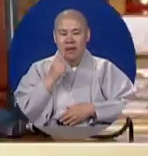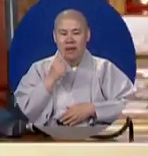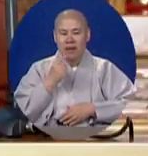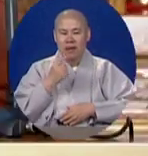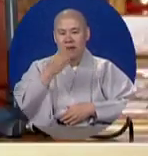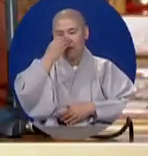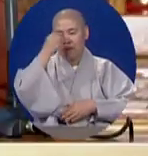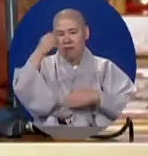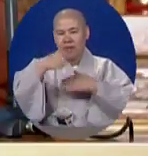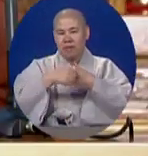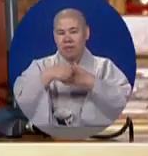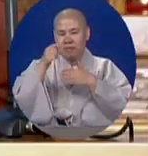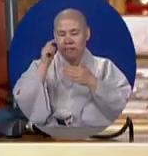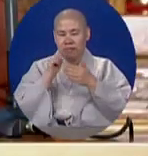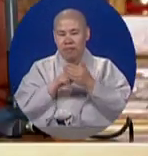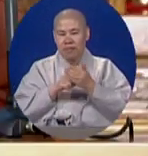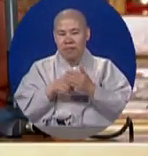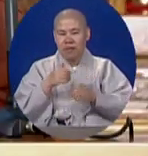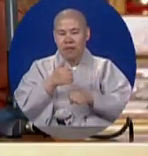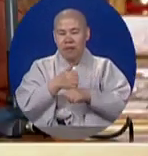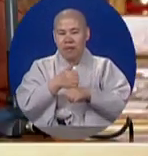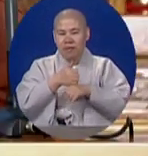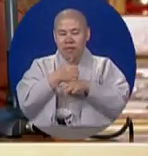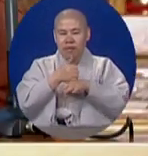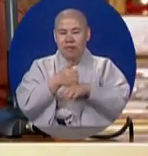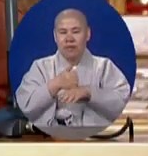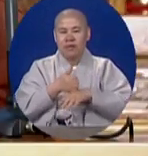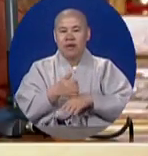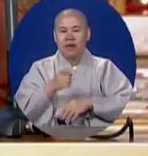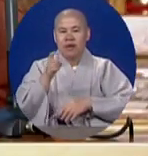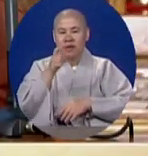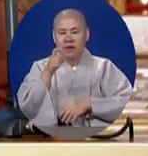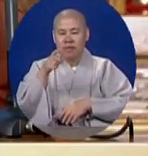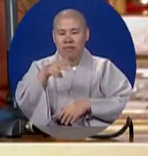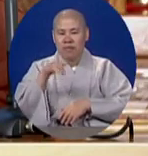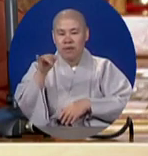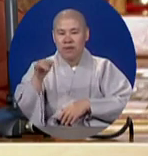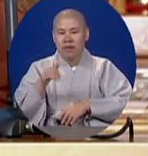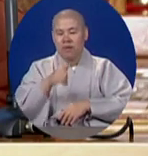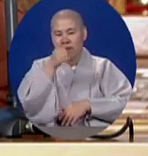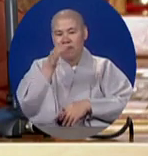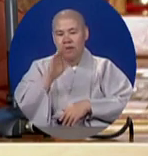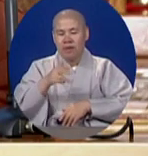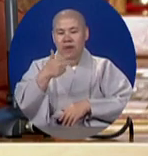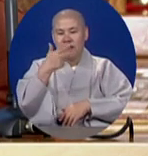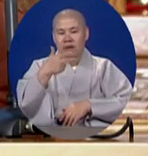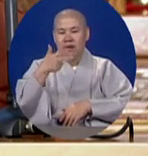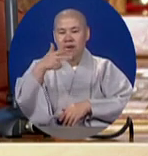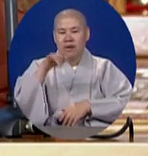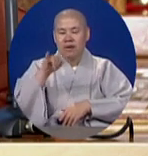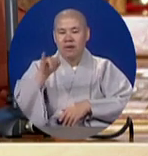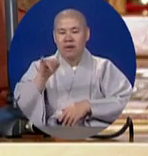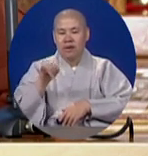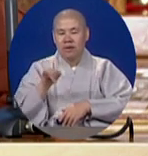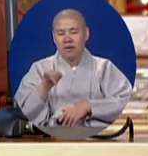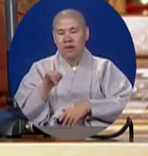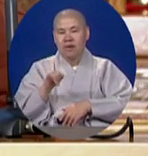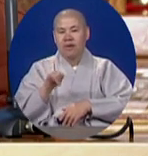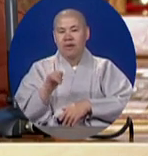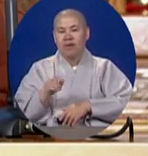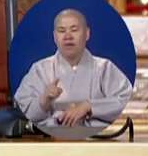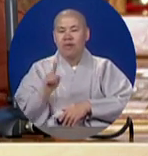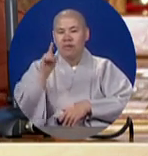아집심이 보살 10지가 있는데 7지에 올라가야 아집이